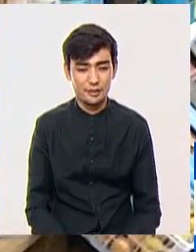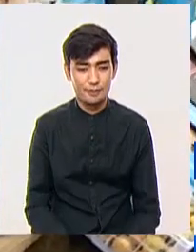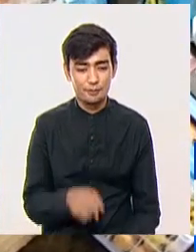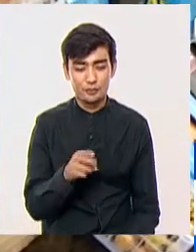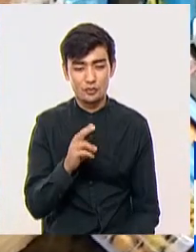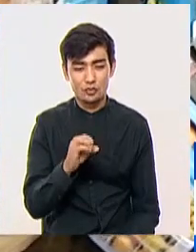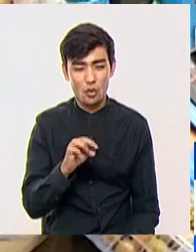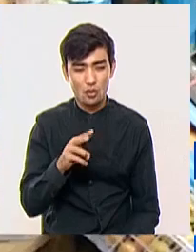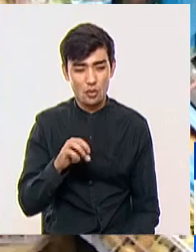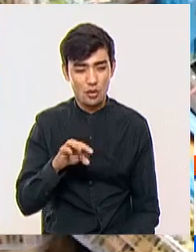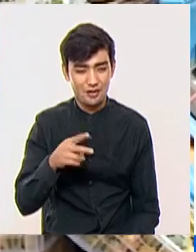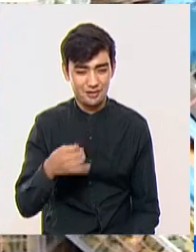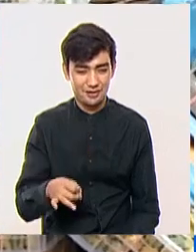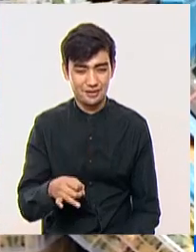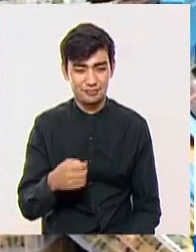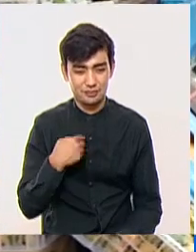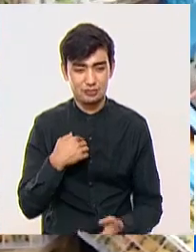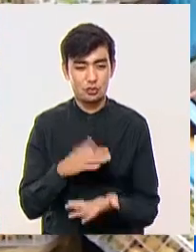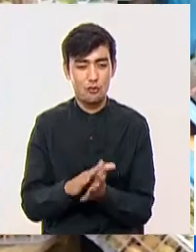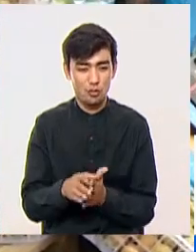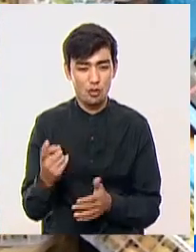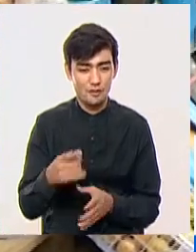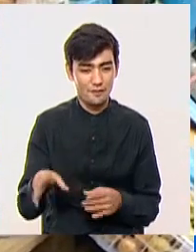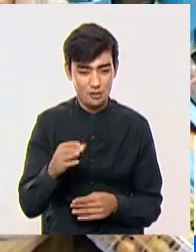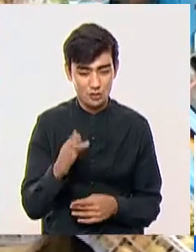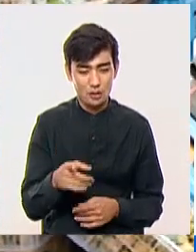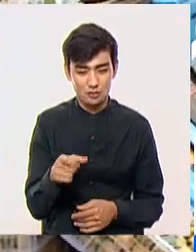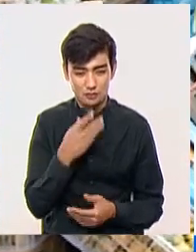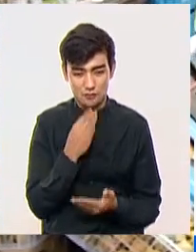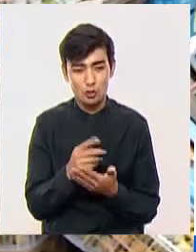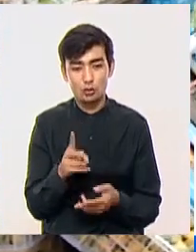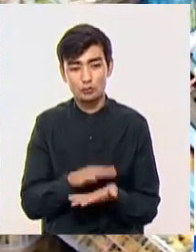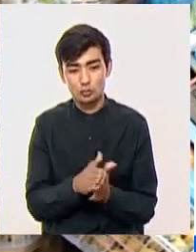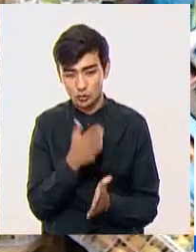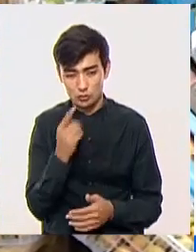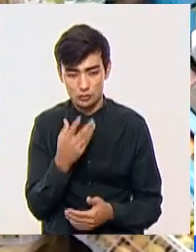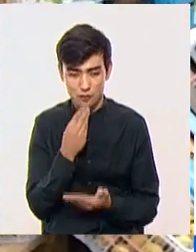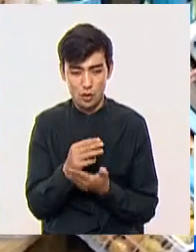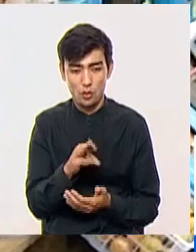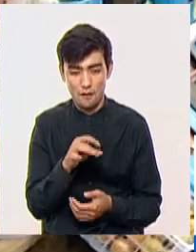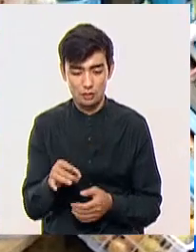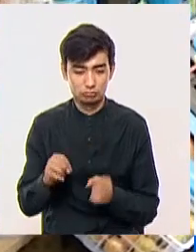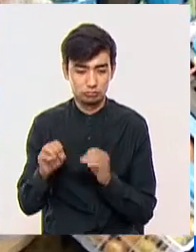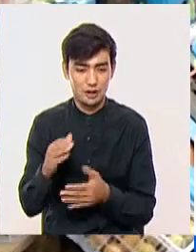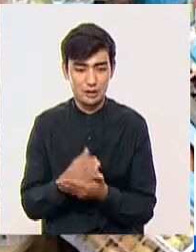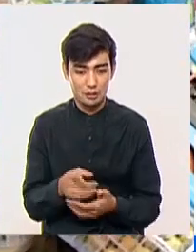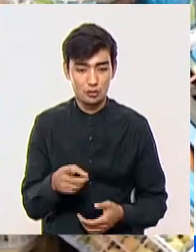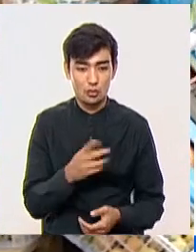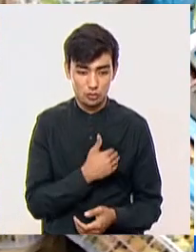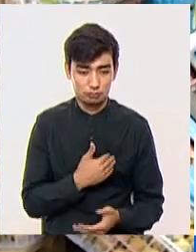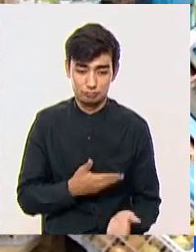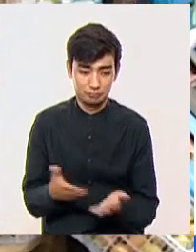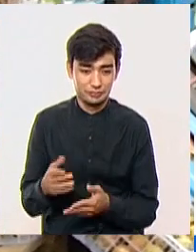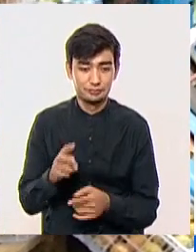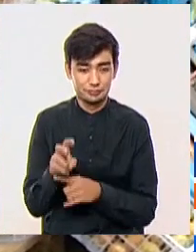бар. Хозяиндермен келісіп отырмыз. Келіспегендер өздері кіргізіп отыр товарларын. Соған кіріп жайғаса беріңдер. Ертең 3 күннен